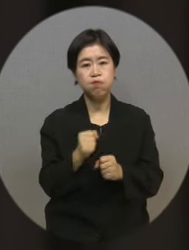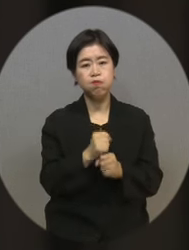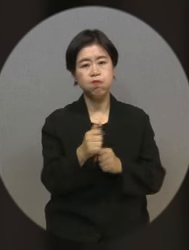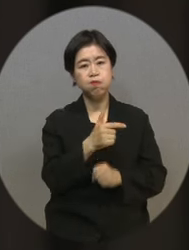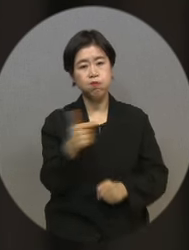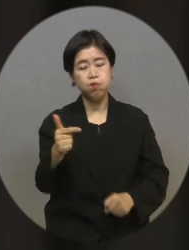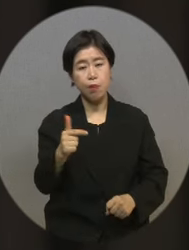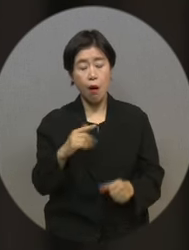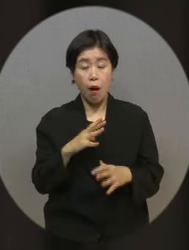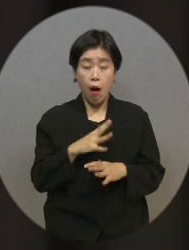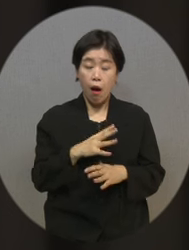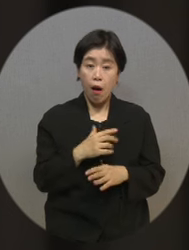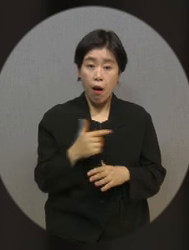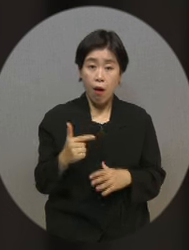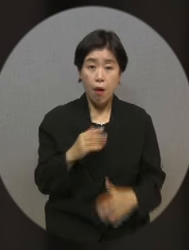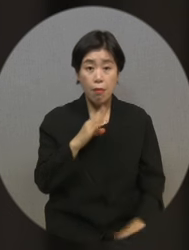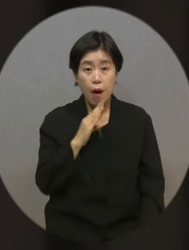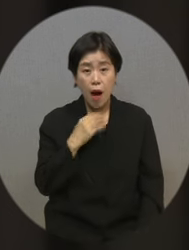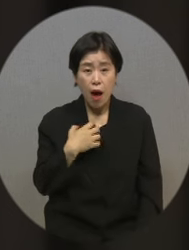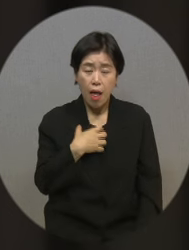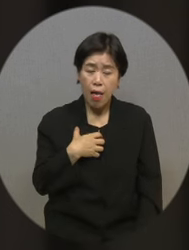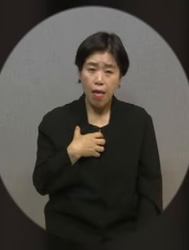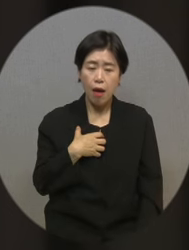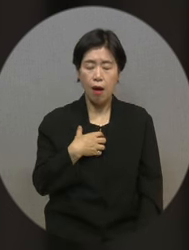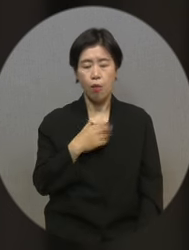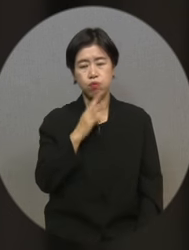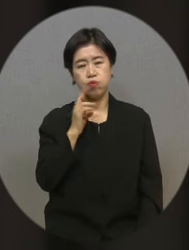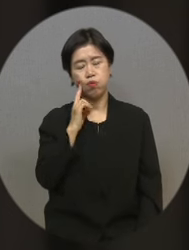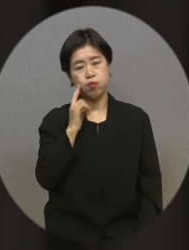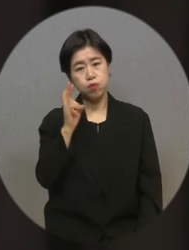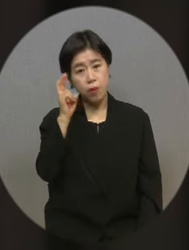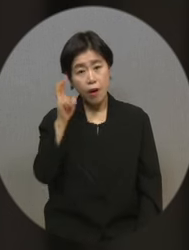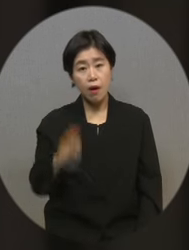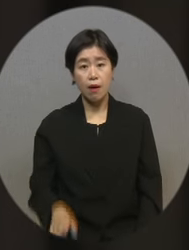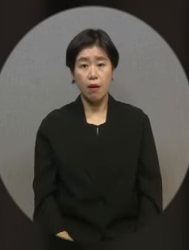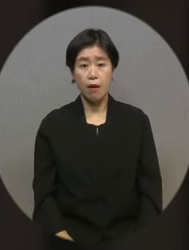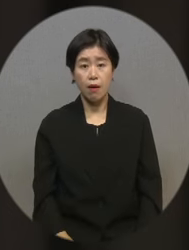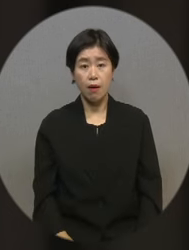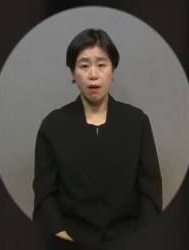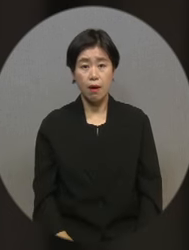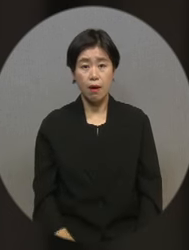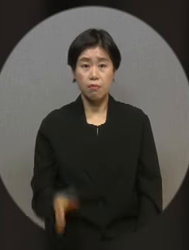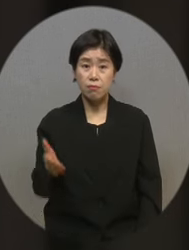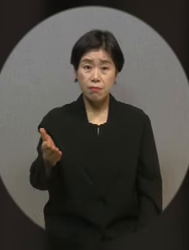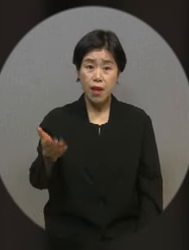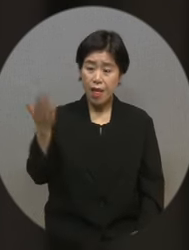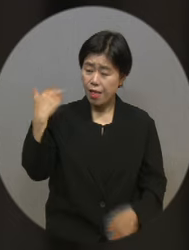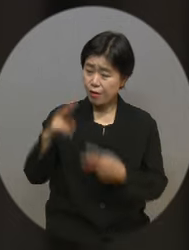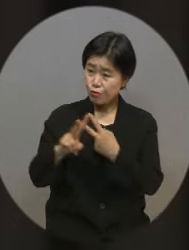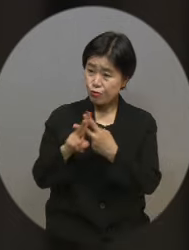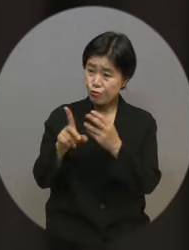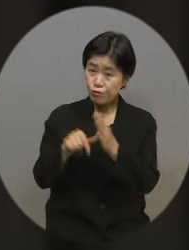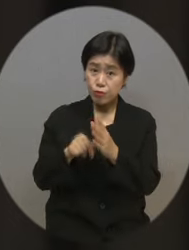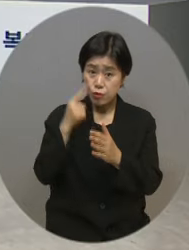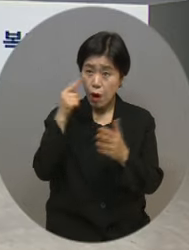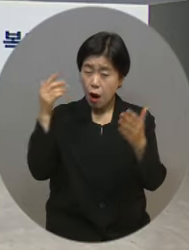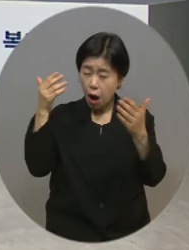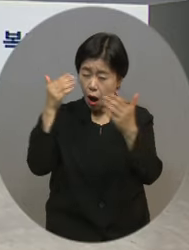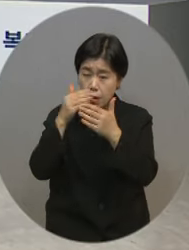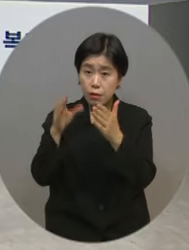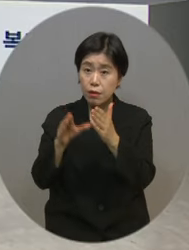또 두려움, 뭐 막막함, 괴로움, 뭐 이런 게 상당하셨을 것 같아요. 그때 심정이 생각이